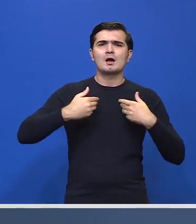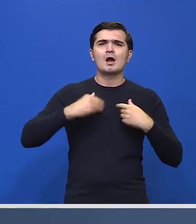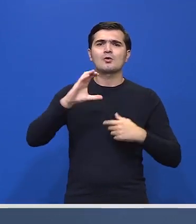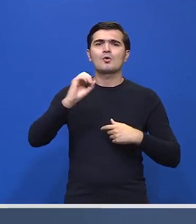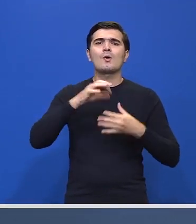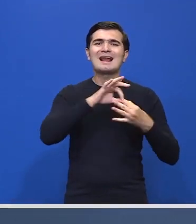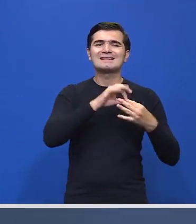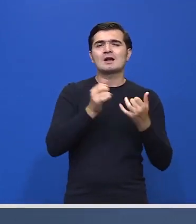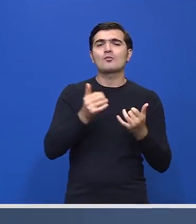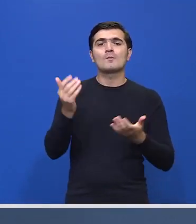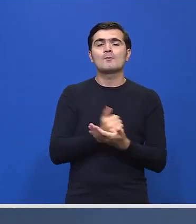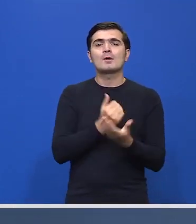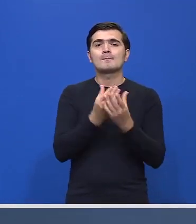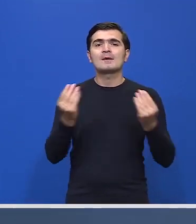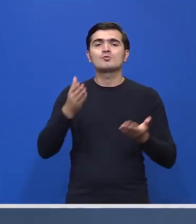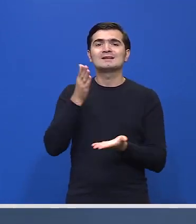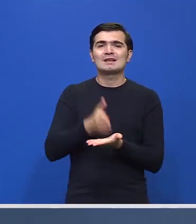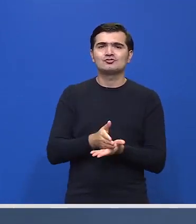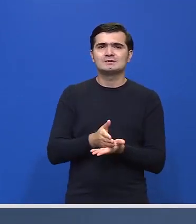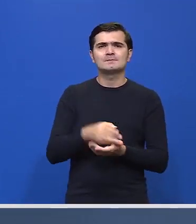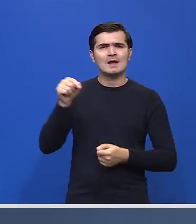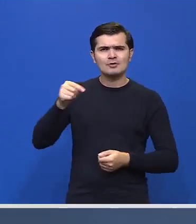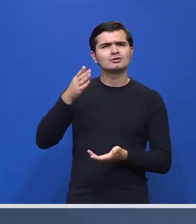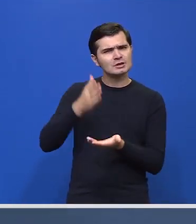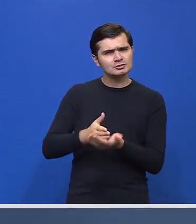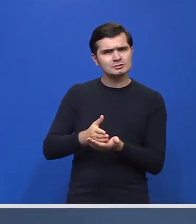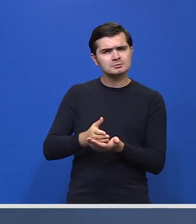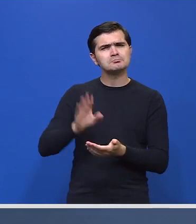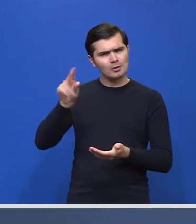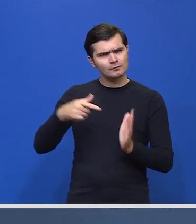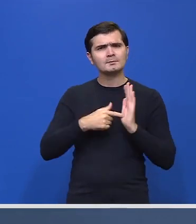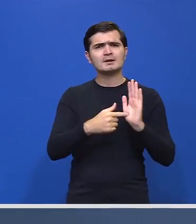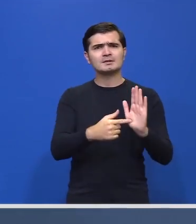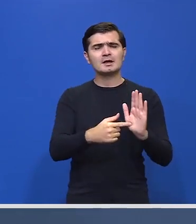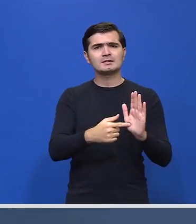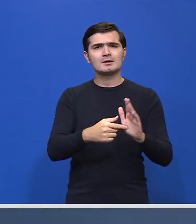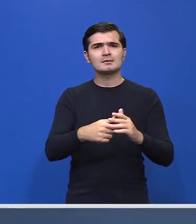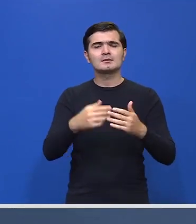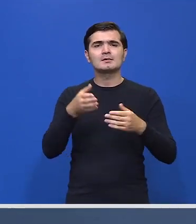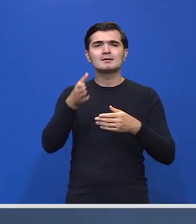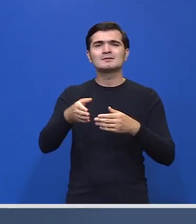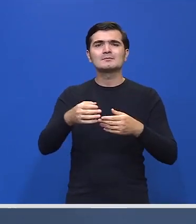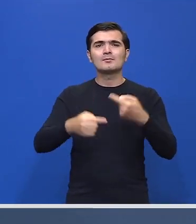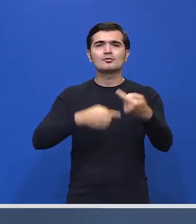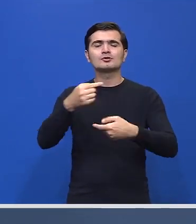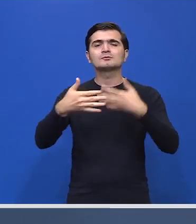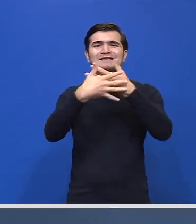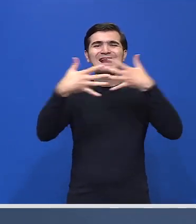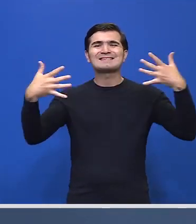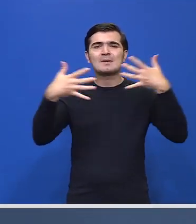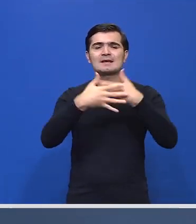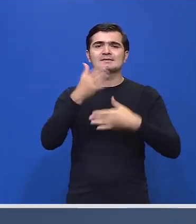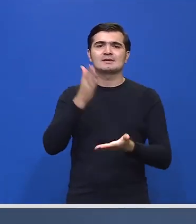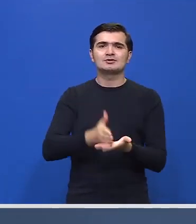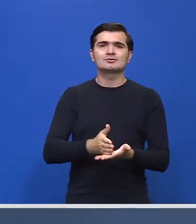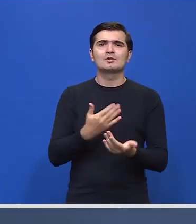luate o serie de decizii, decizii care au fost prezentate în transparență decizională